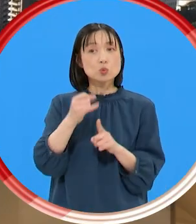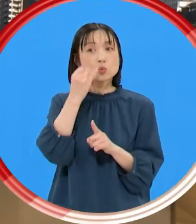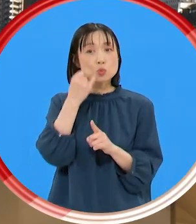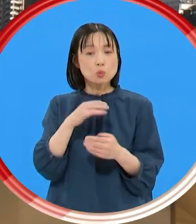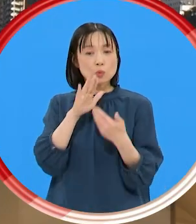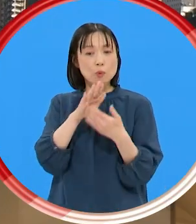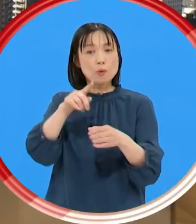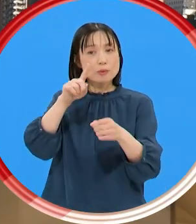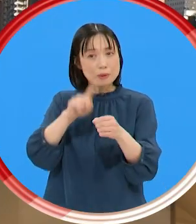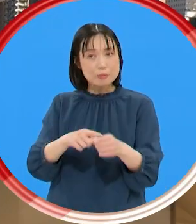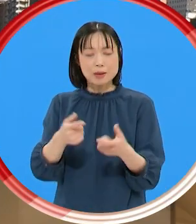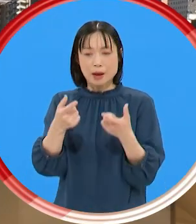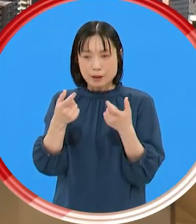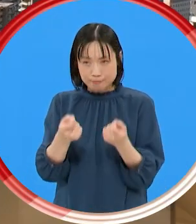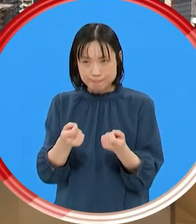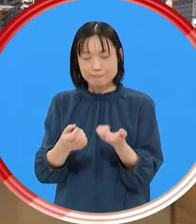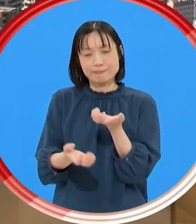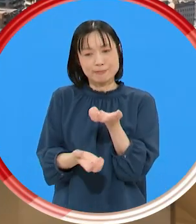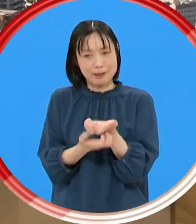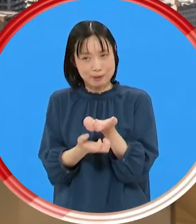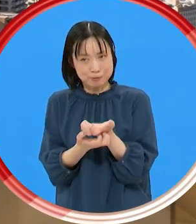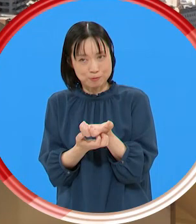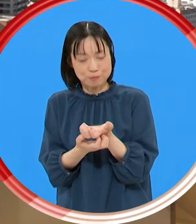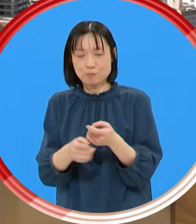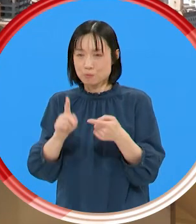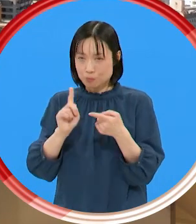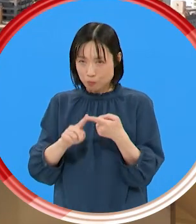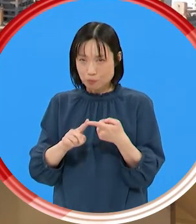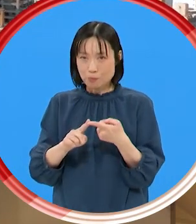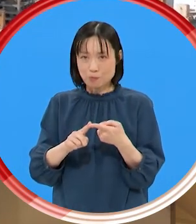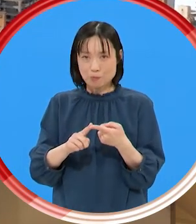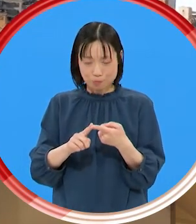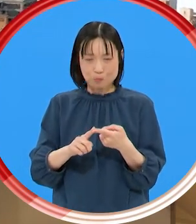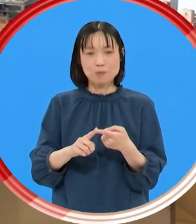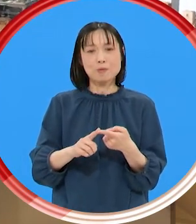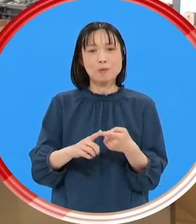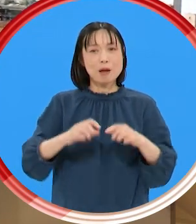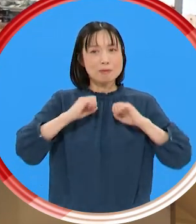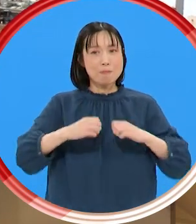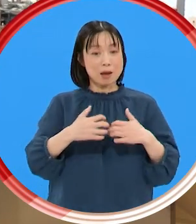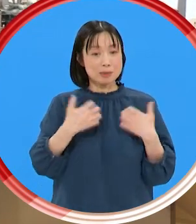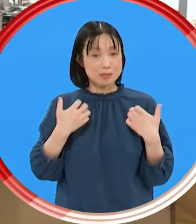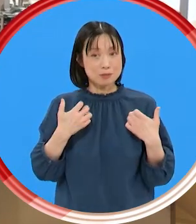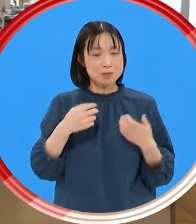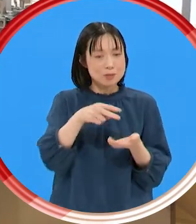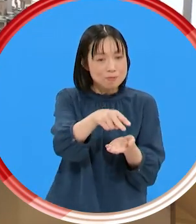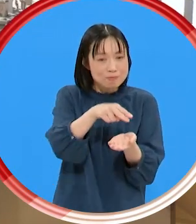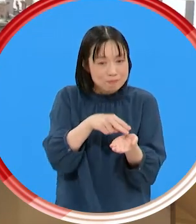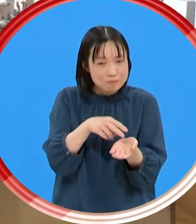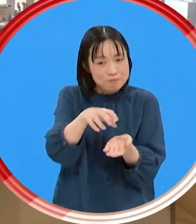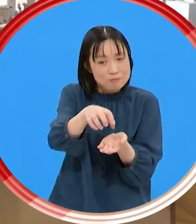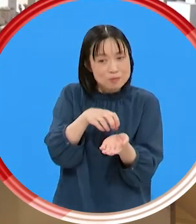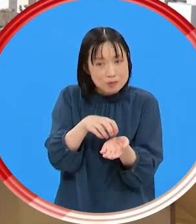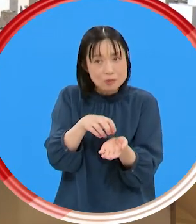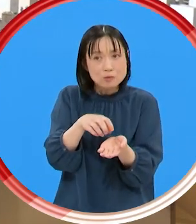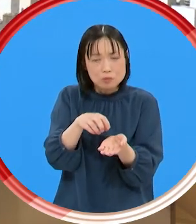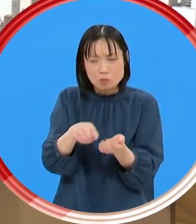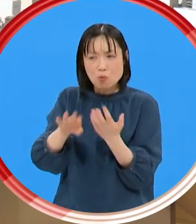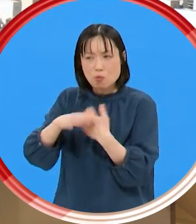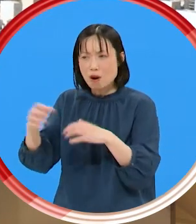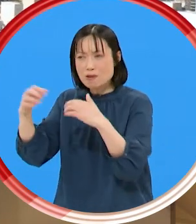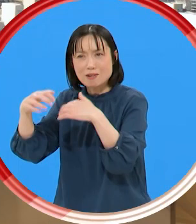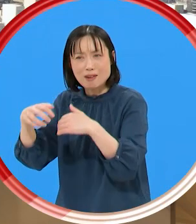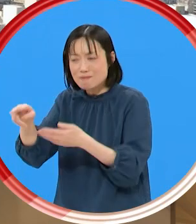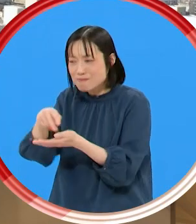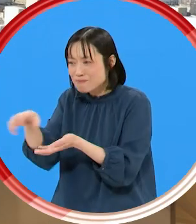ター食中毒を予防するためには、しっかりと加熱をすること、そして生肉を扱った器具や手で生野